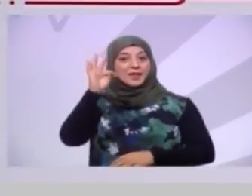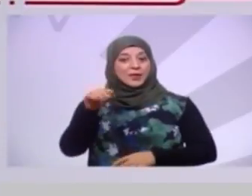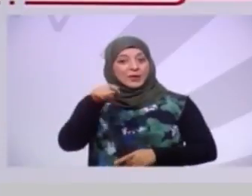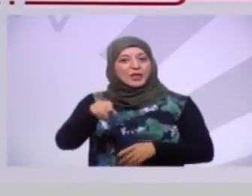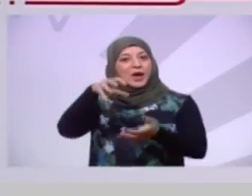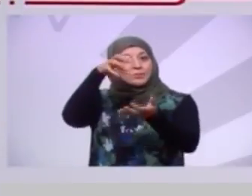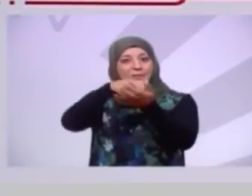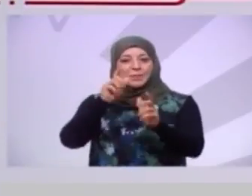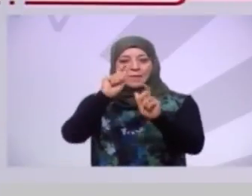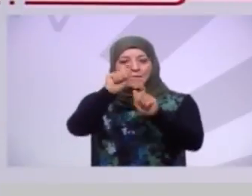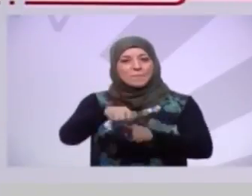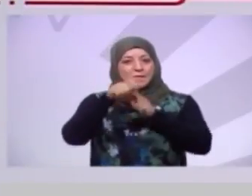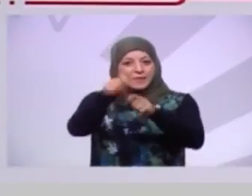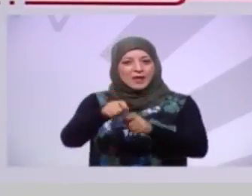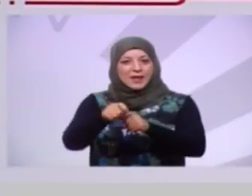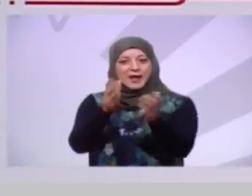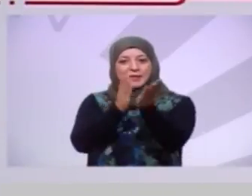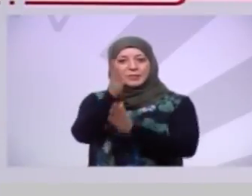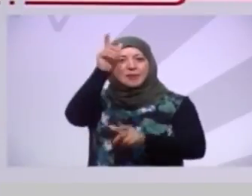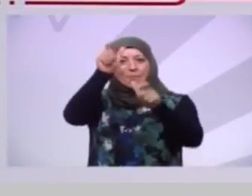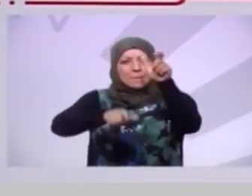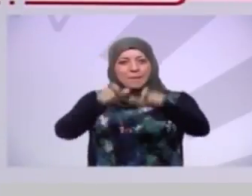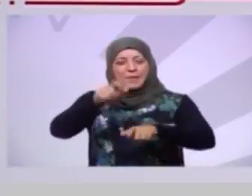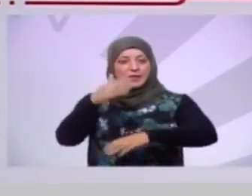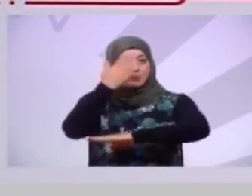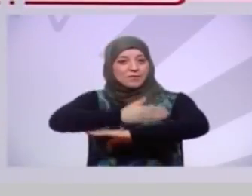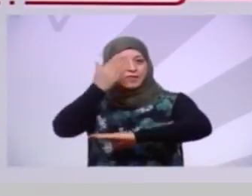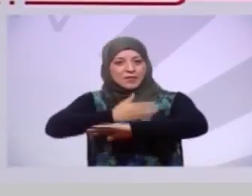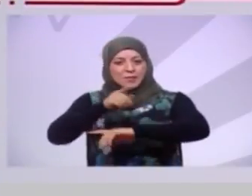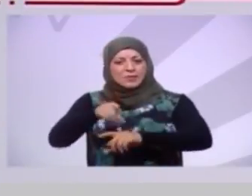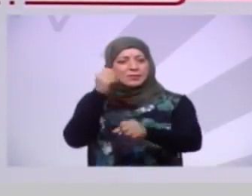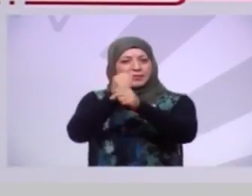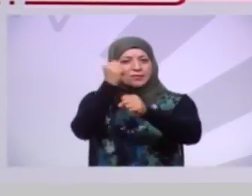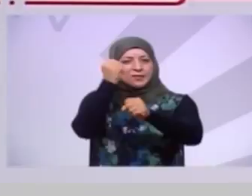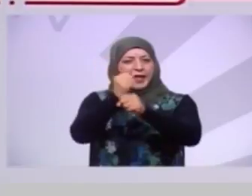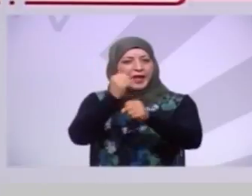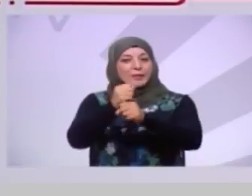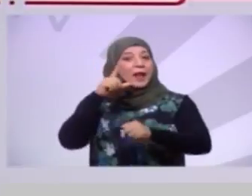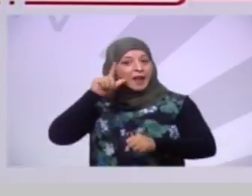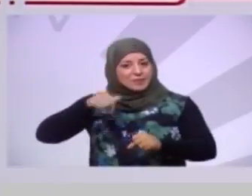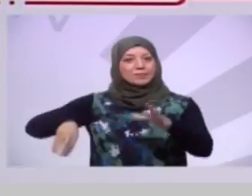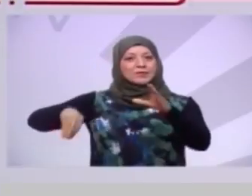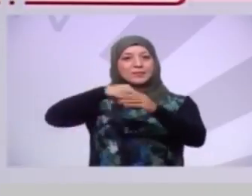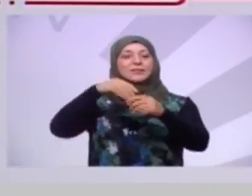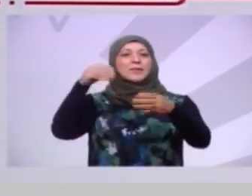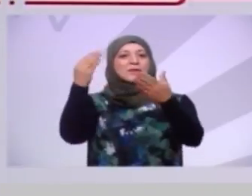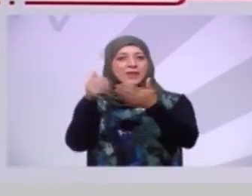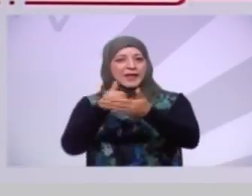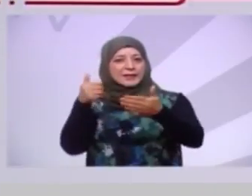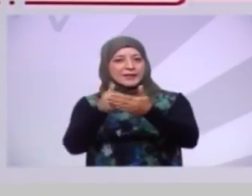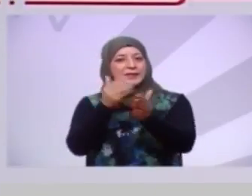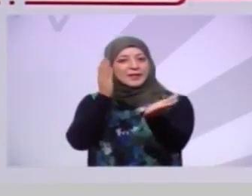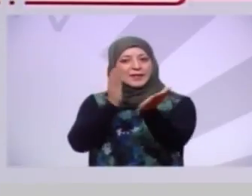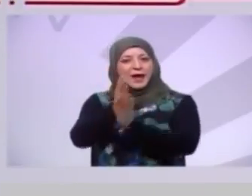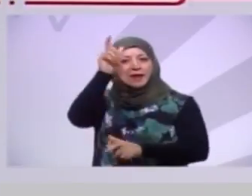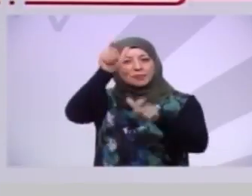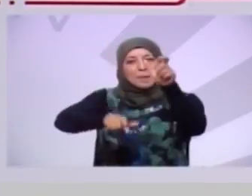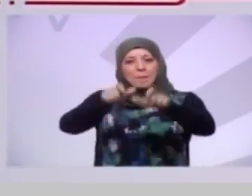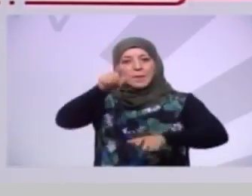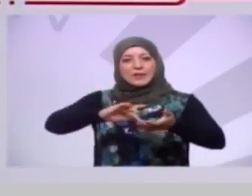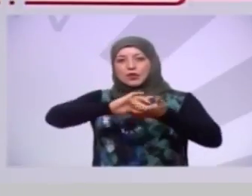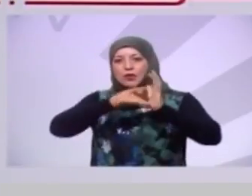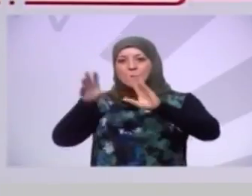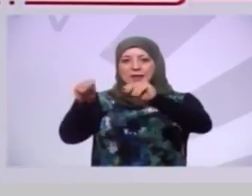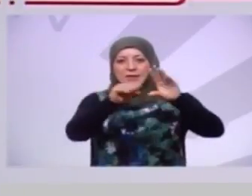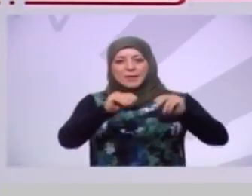فلاح على حق اهلنا في ذهبا اللي تعبوا من خدمه على الخط فيه ناجين في الدوره الاقتصاديه في حق السمار وبال مهيره في